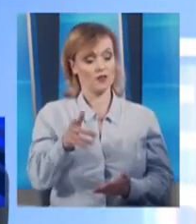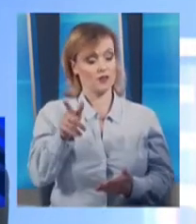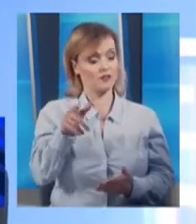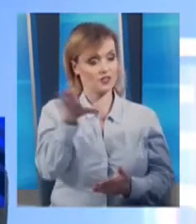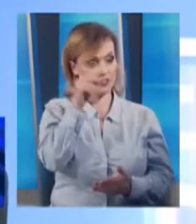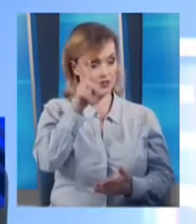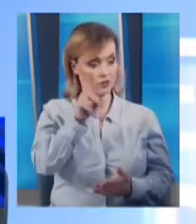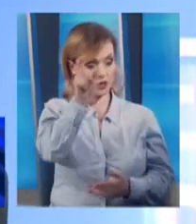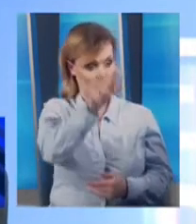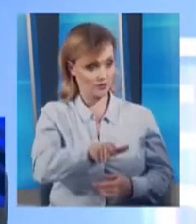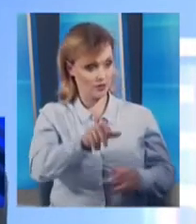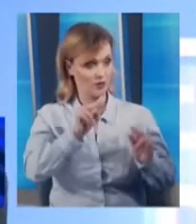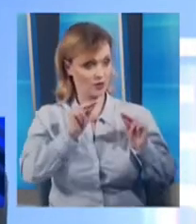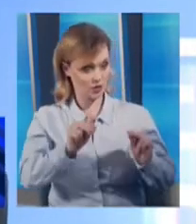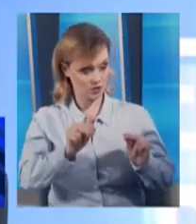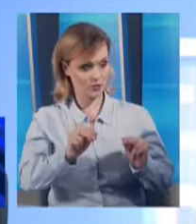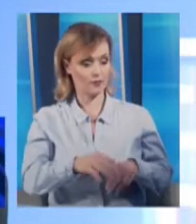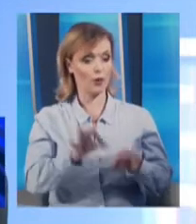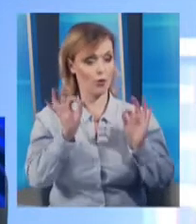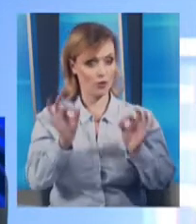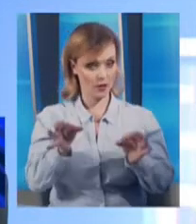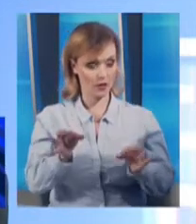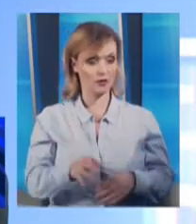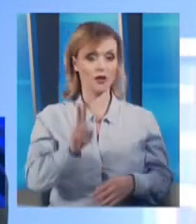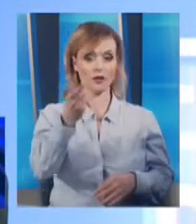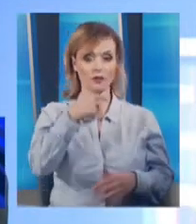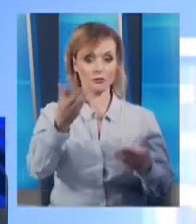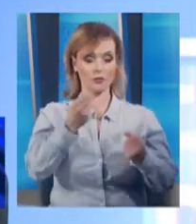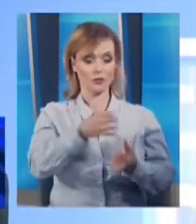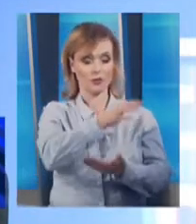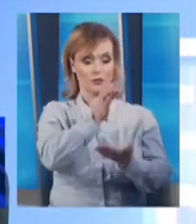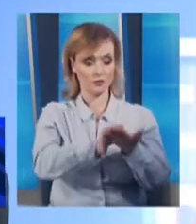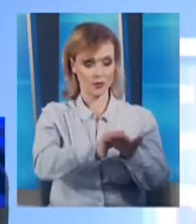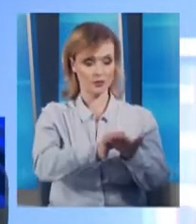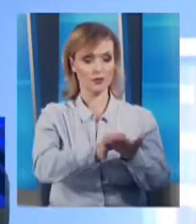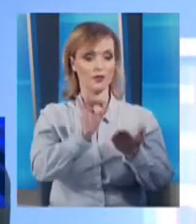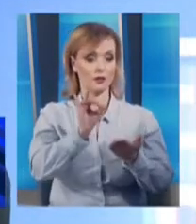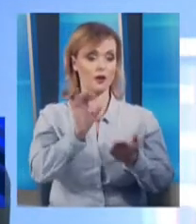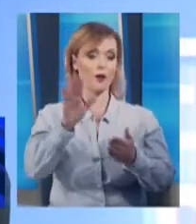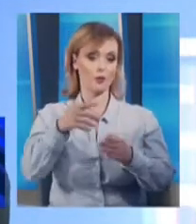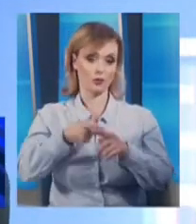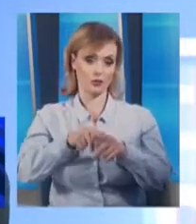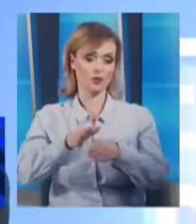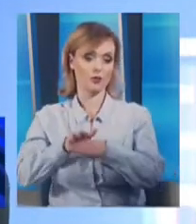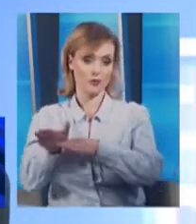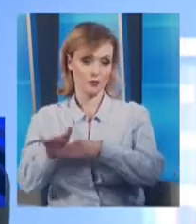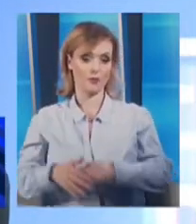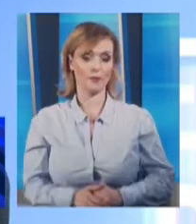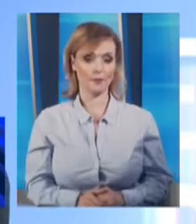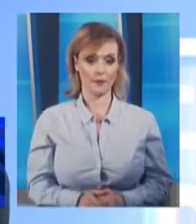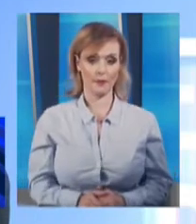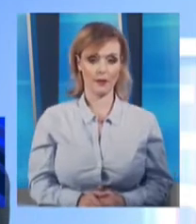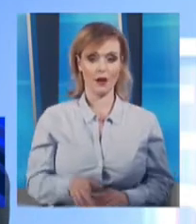corectă, ca o persoană care își asumă niște angajamente și le urmează, o persoană care nu a